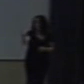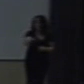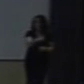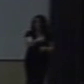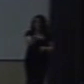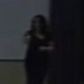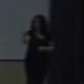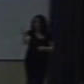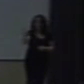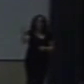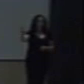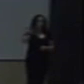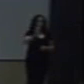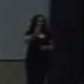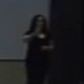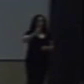L'Òscar Velasco. Sí.